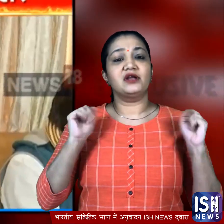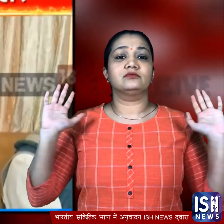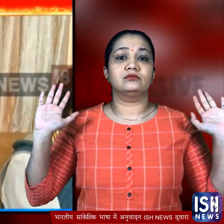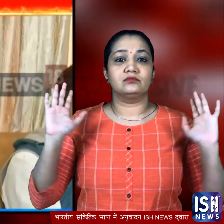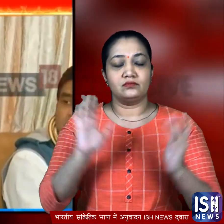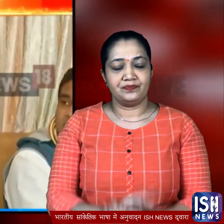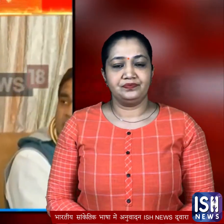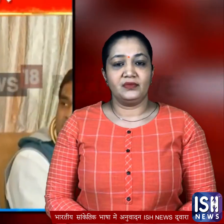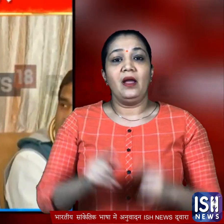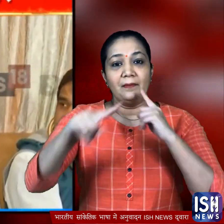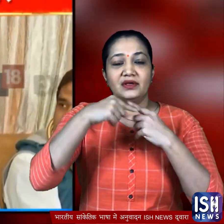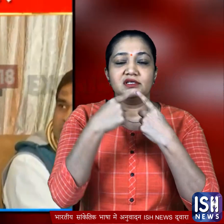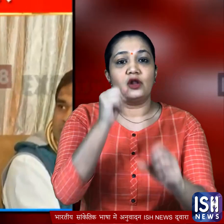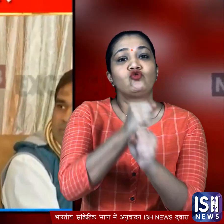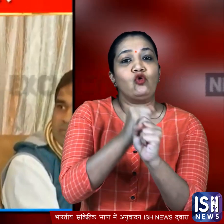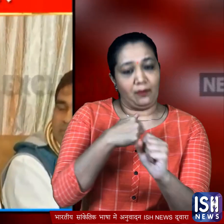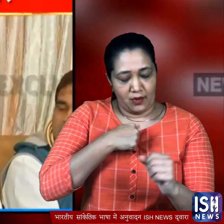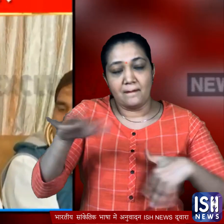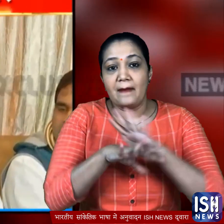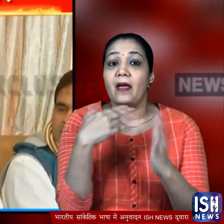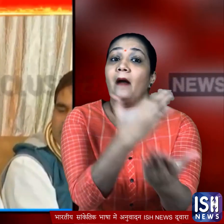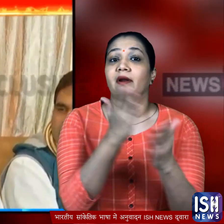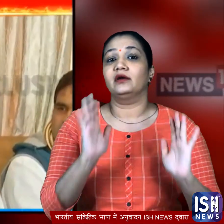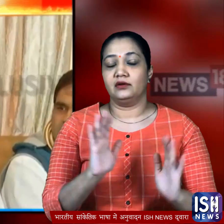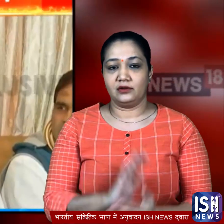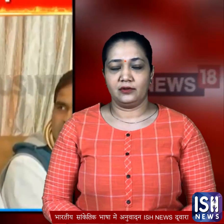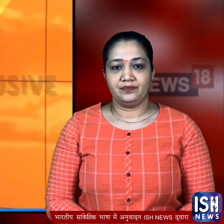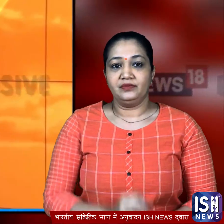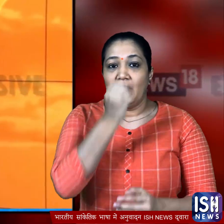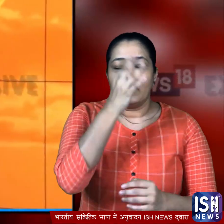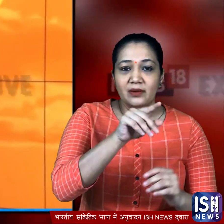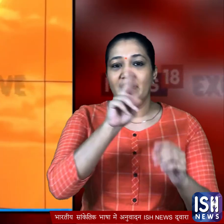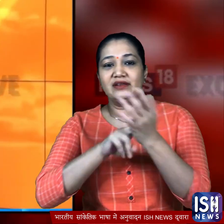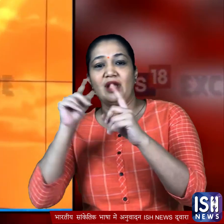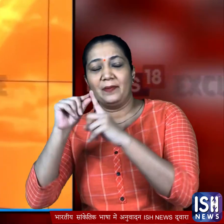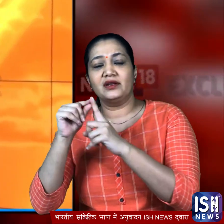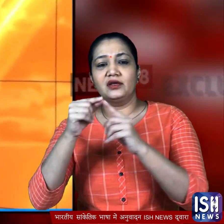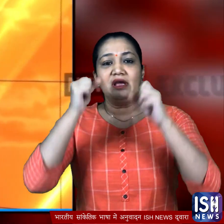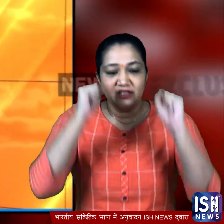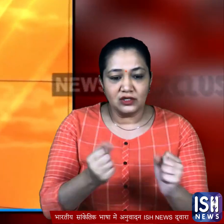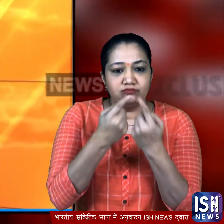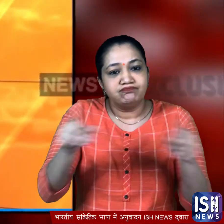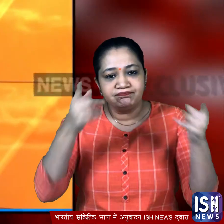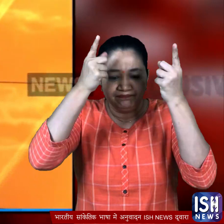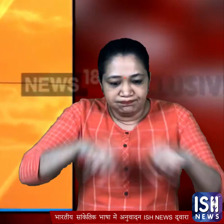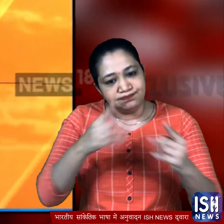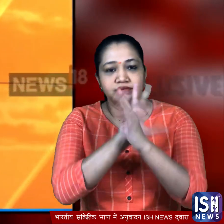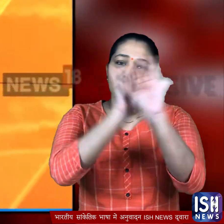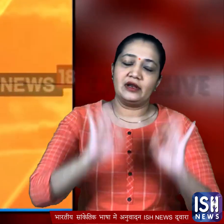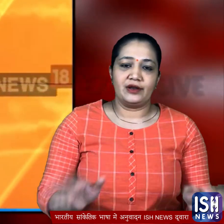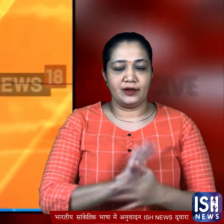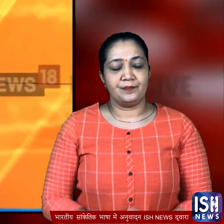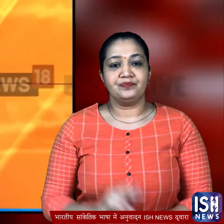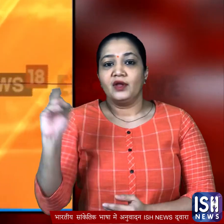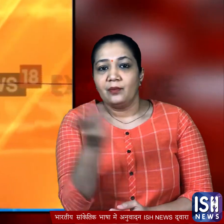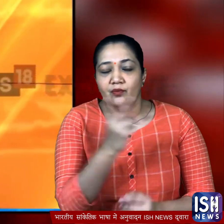में जाए। चंद्रशेखर ने यह भी संकेत दिए कि वो गोरखपुर से चुनाव मैदान में उतर सकते हैं। बीजेपी और निषाद पार्टी के बीच सीटों के बंटवारे पर सहमति बनने की